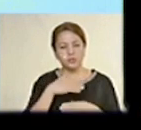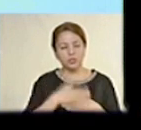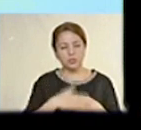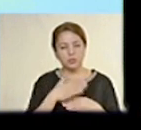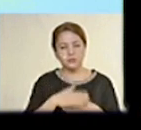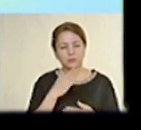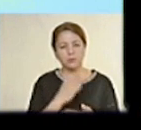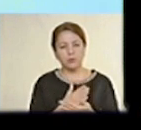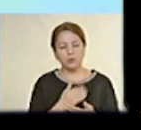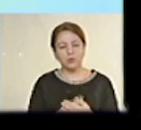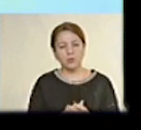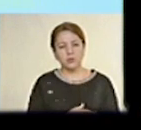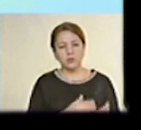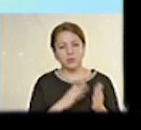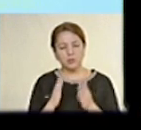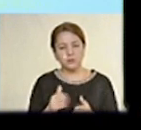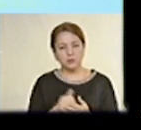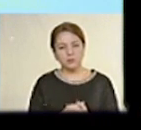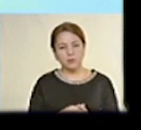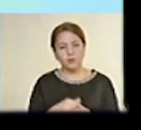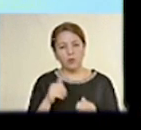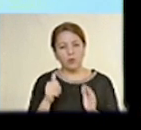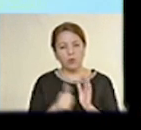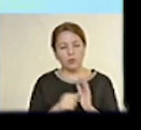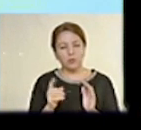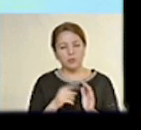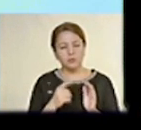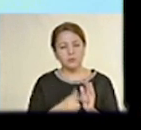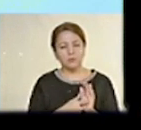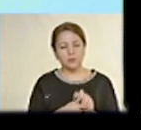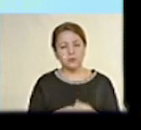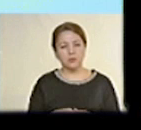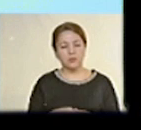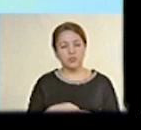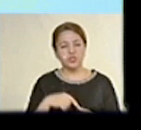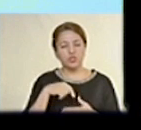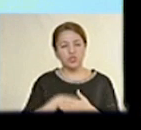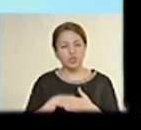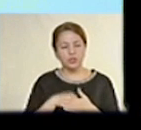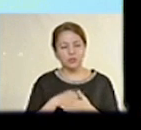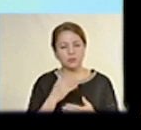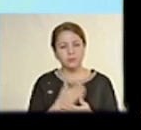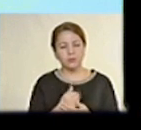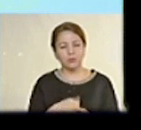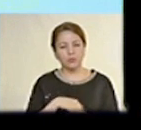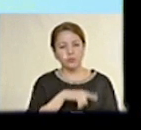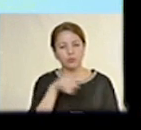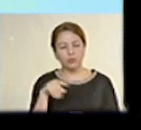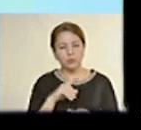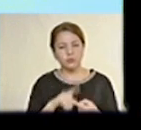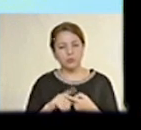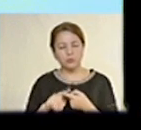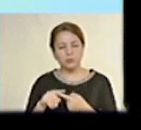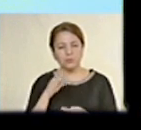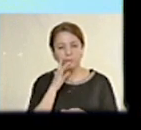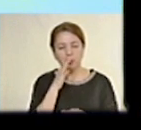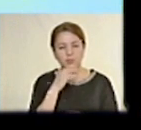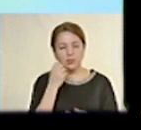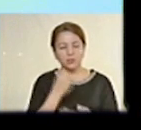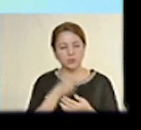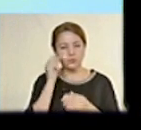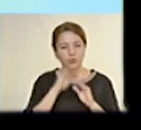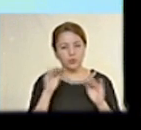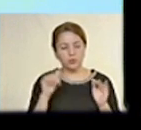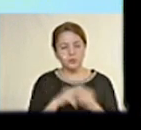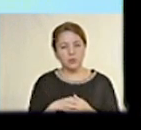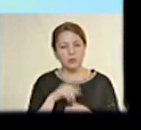tarafida turibdi. Keyingisi esa 6 taqsim 7 mana ichki tarafida turibdi. Ularni qo'shayotganimizda esa siz o'quvchilar